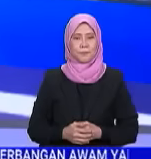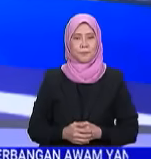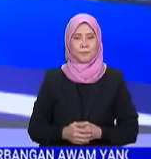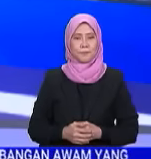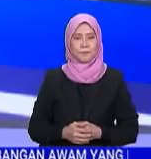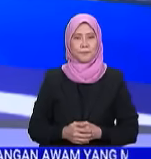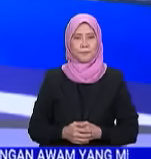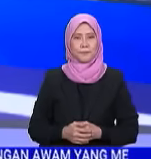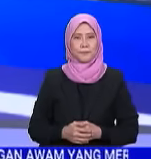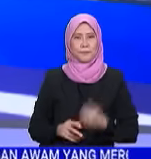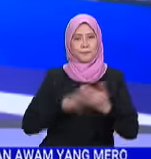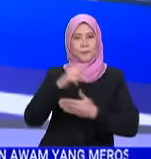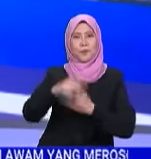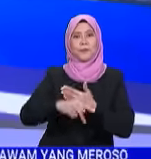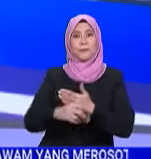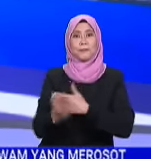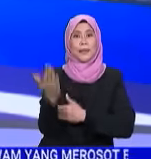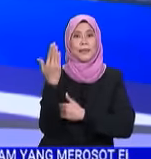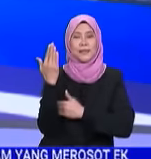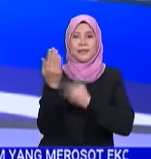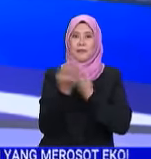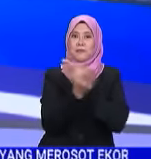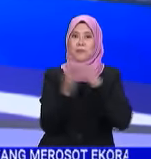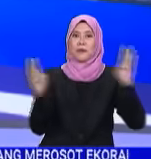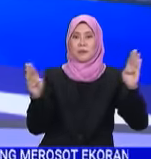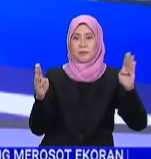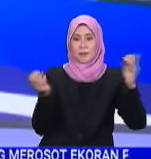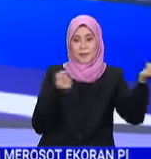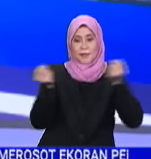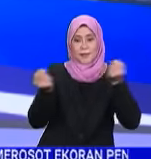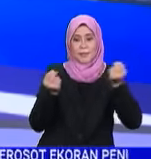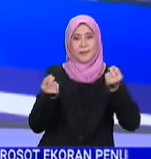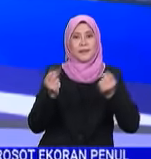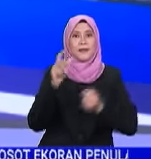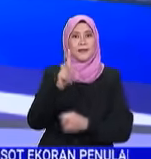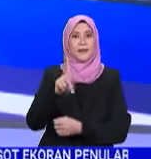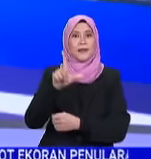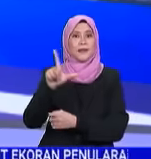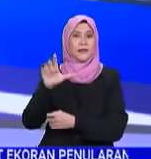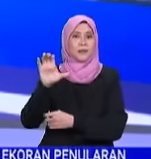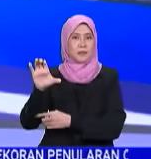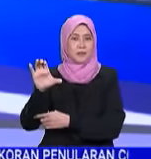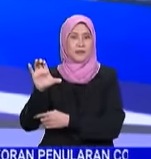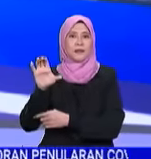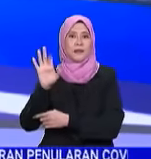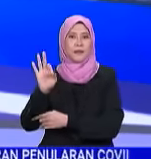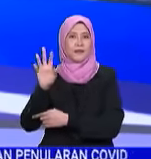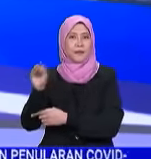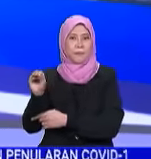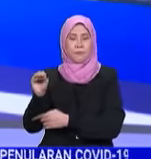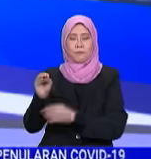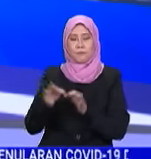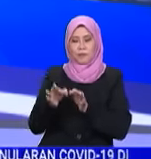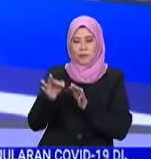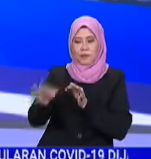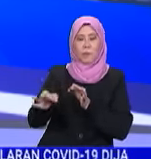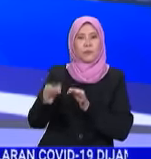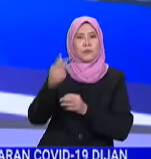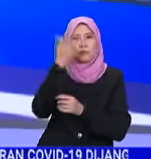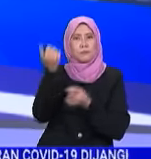r0,000 program pagi bebas kenderaan Kuala Lumpur klcfm yang tertangguh akibat pandemik